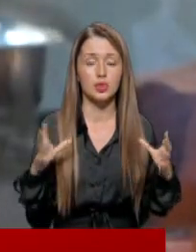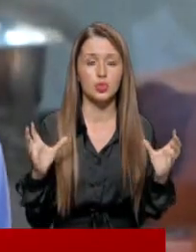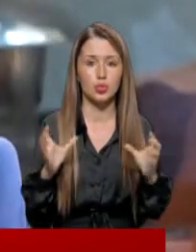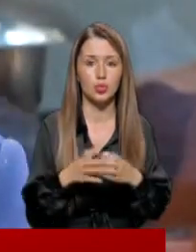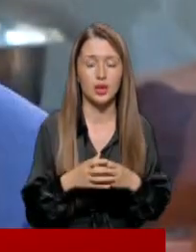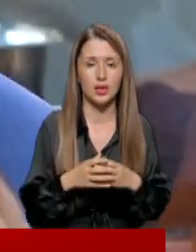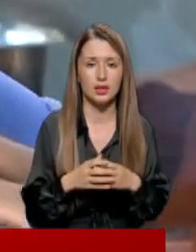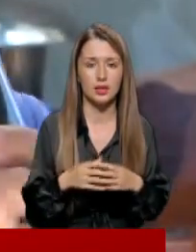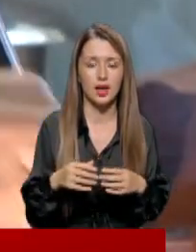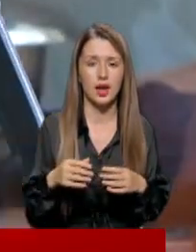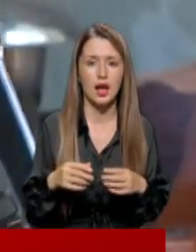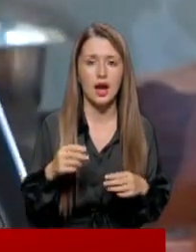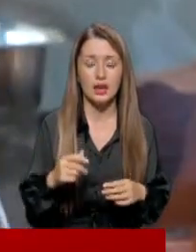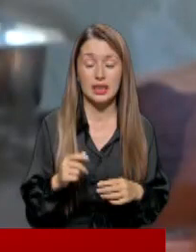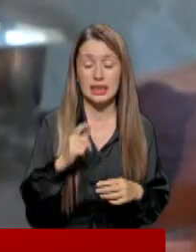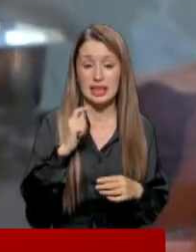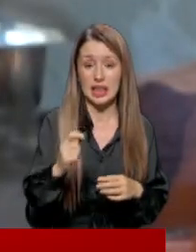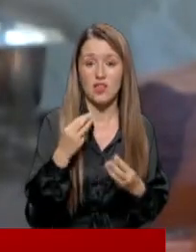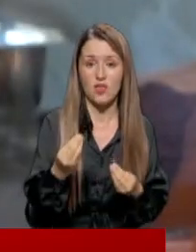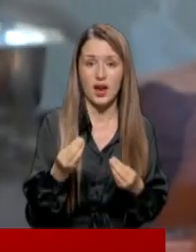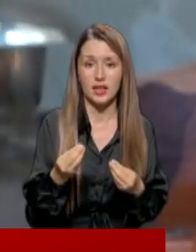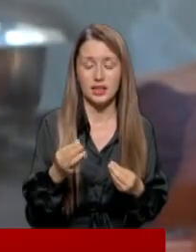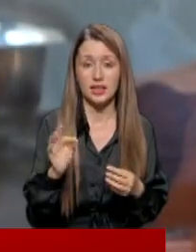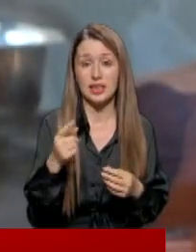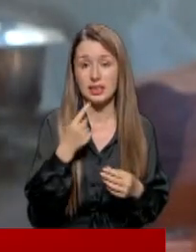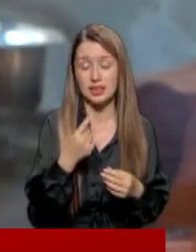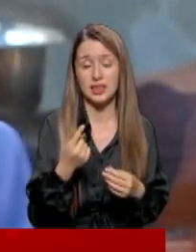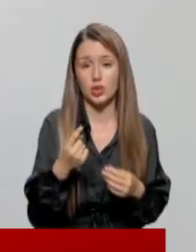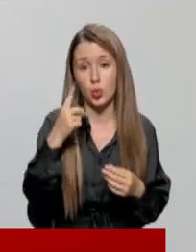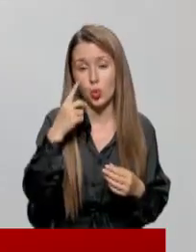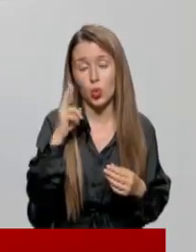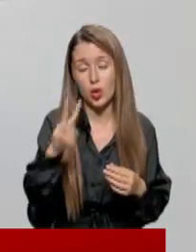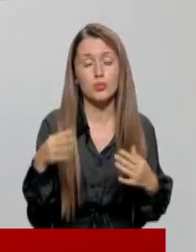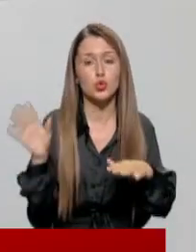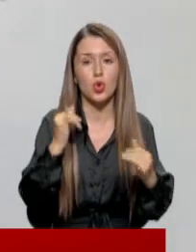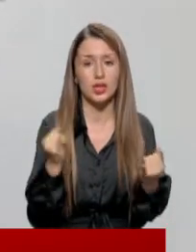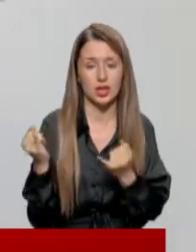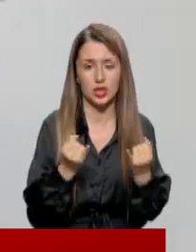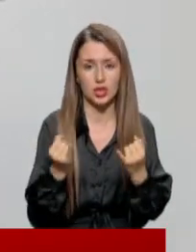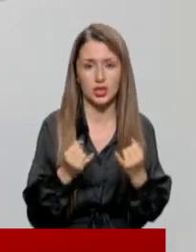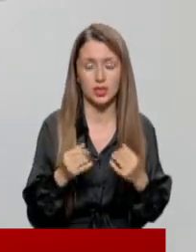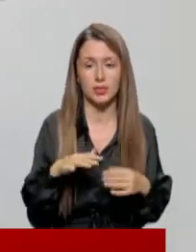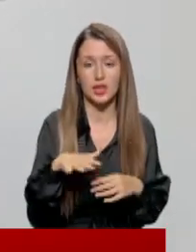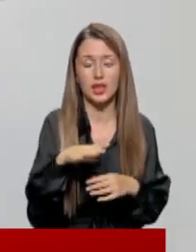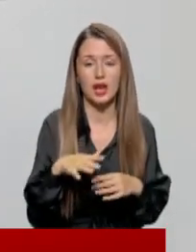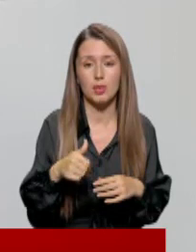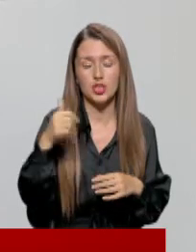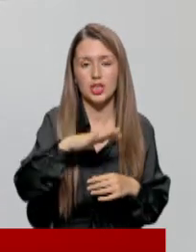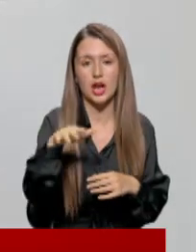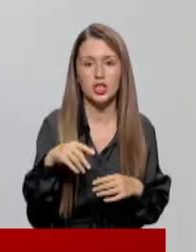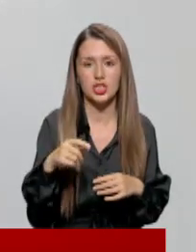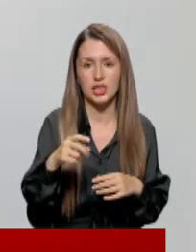Twitter'dan çağrılmaz. Adam gibi teklif ver, ne verdiğini görelim, ondan sonra tartışalım. Senin genel başkanın her şeyi Twitter'dan